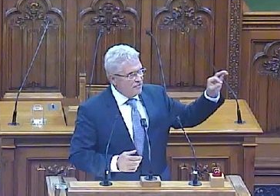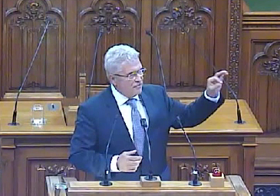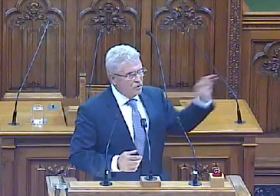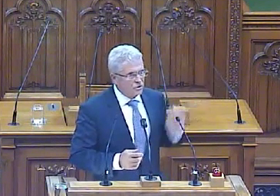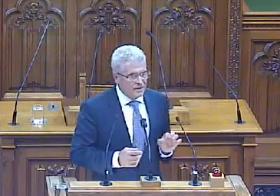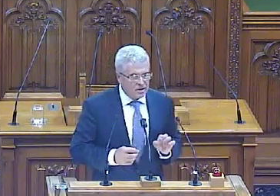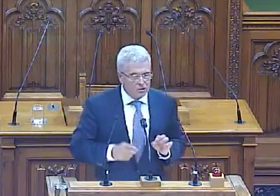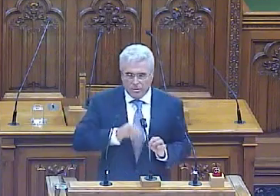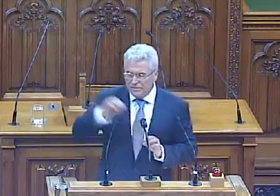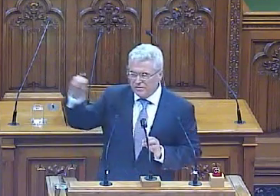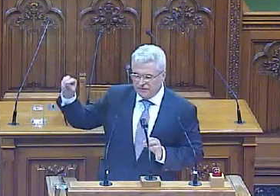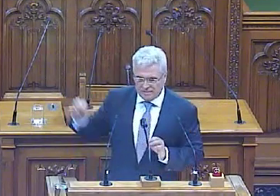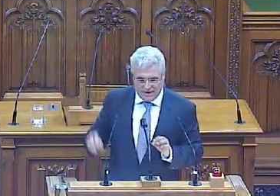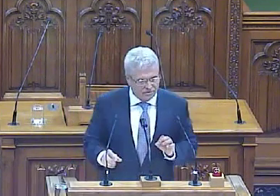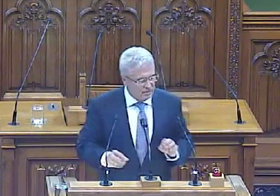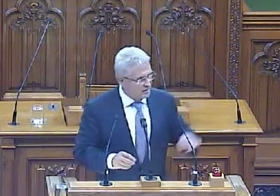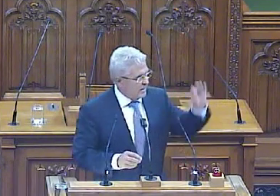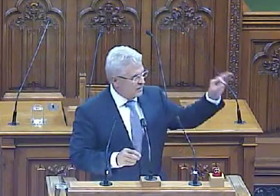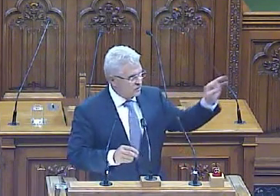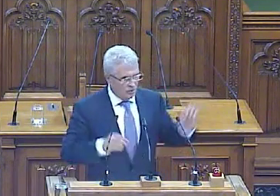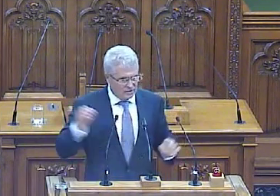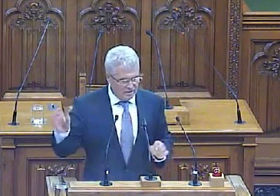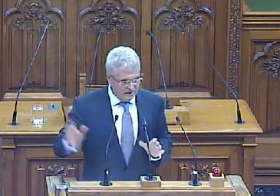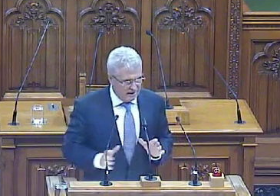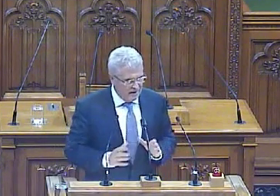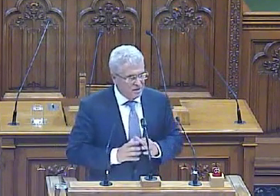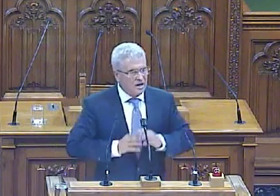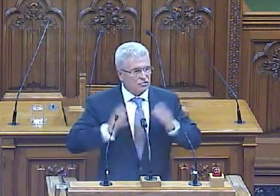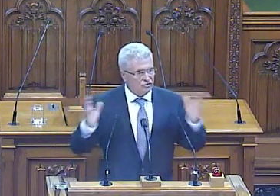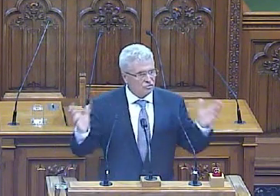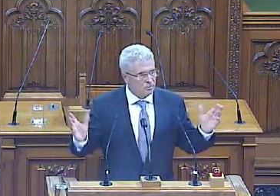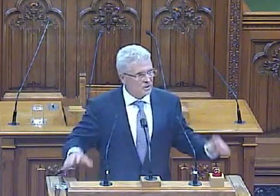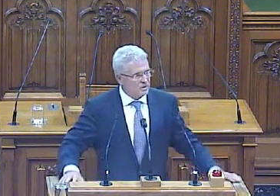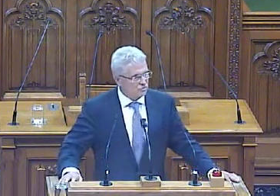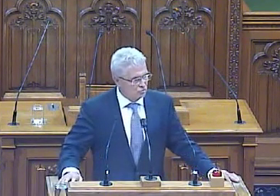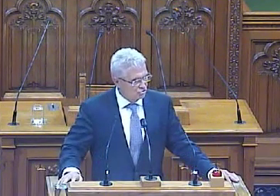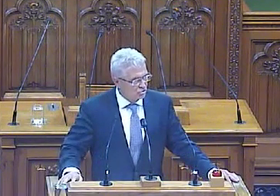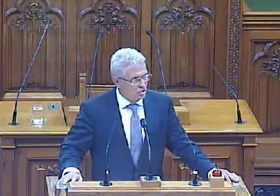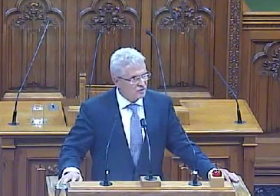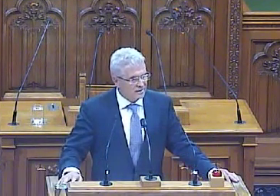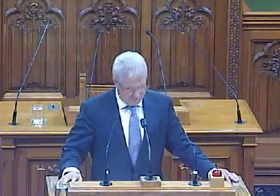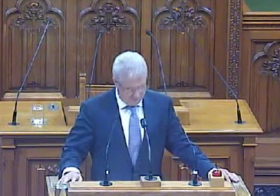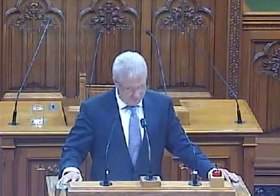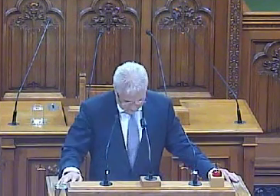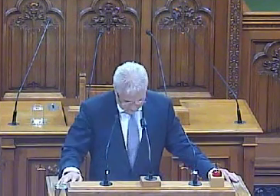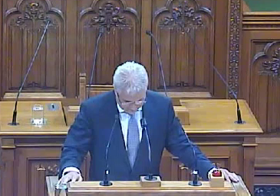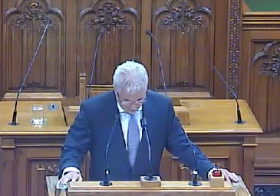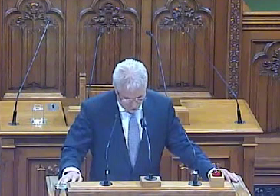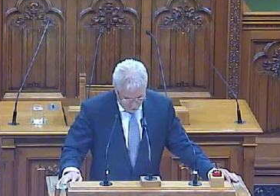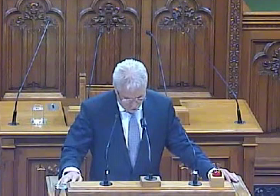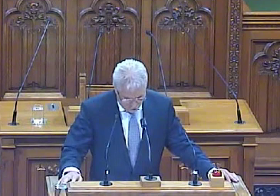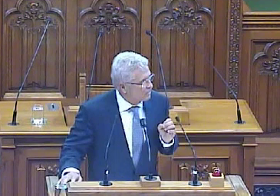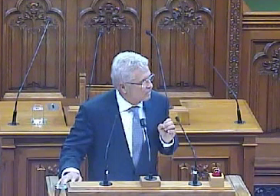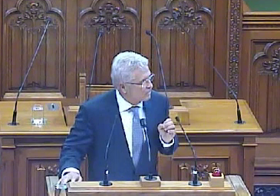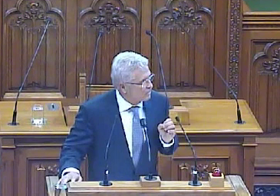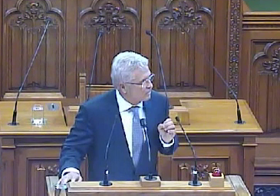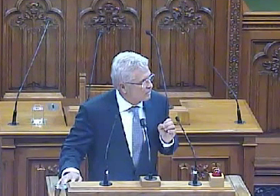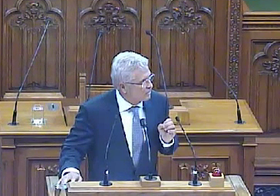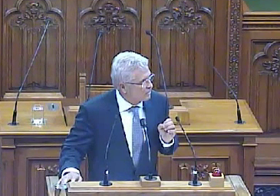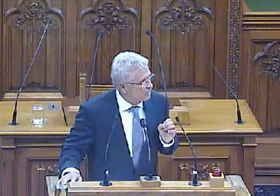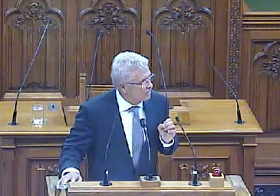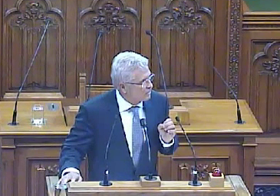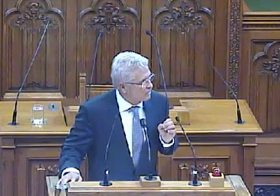sollen einfach quer über Wien verteilt werden, einer dort, einer da. Also sie sollen mit einer sozusagen auseinandergerissen werden. Und da kann